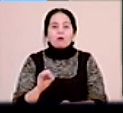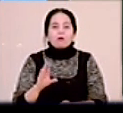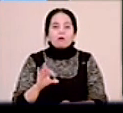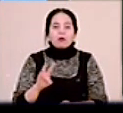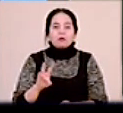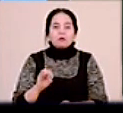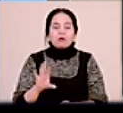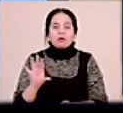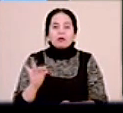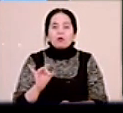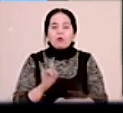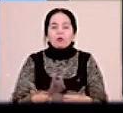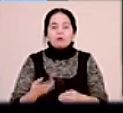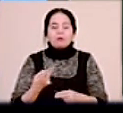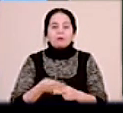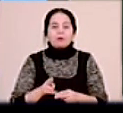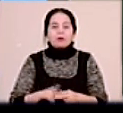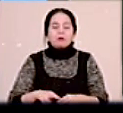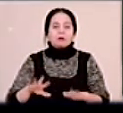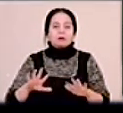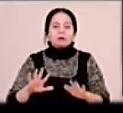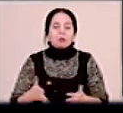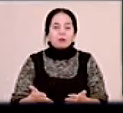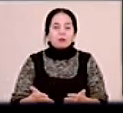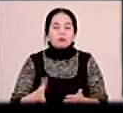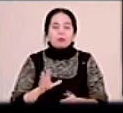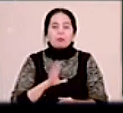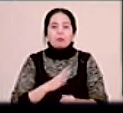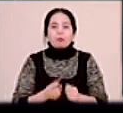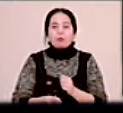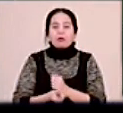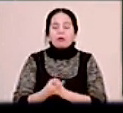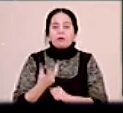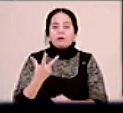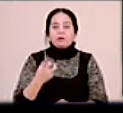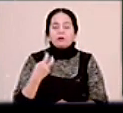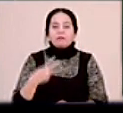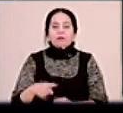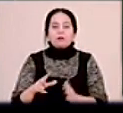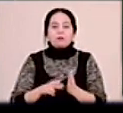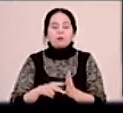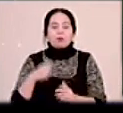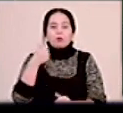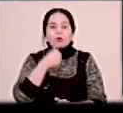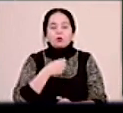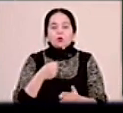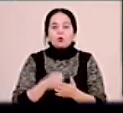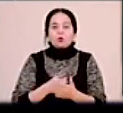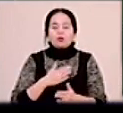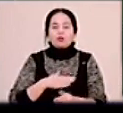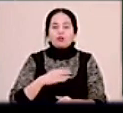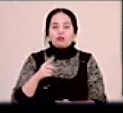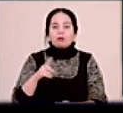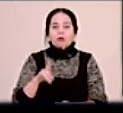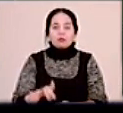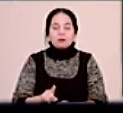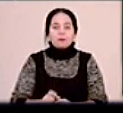и обмана. Это событие произошло в 328 году до нашей